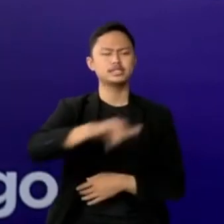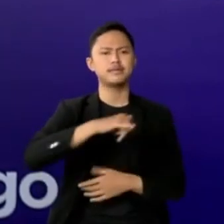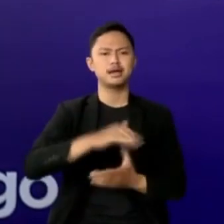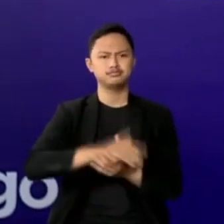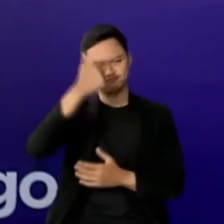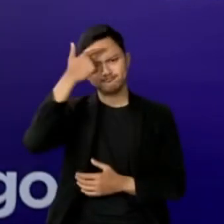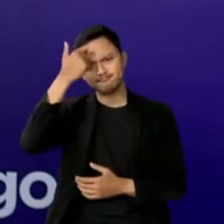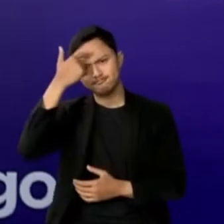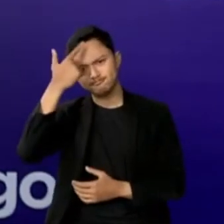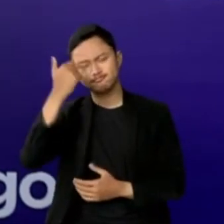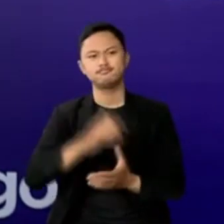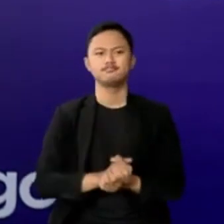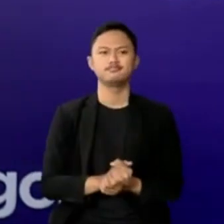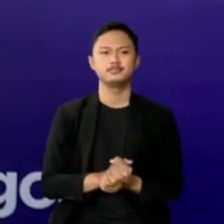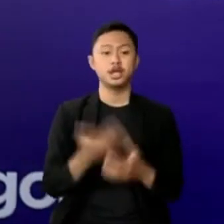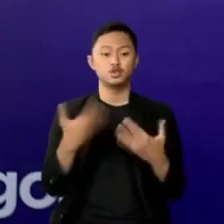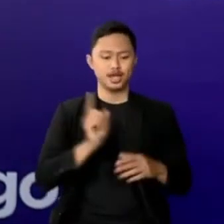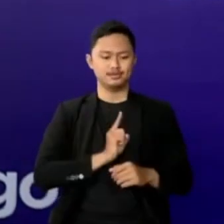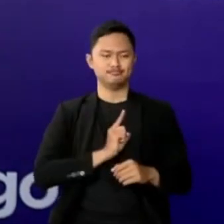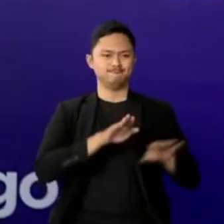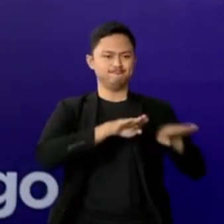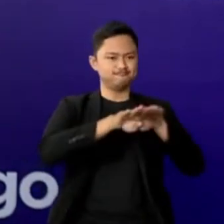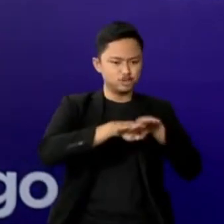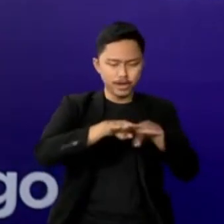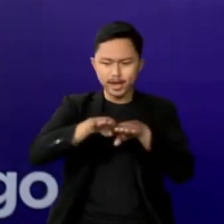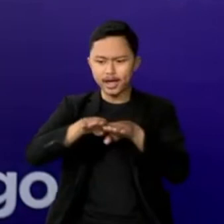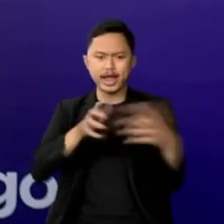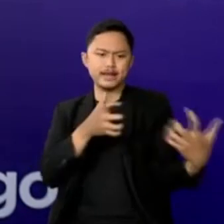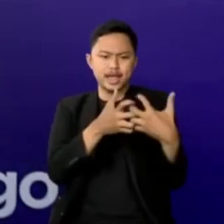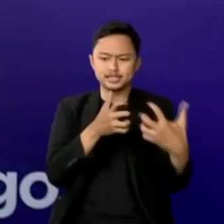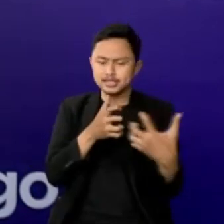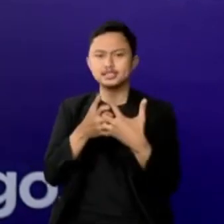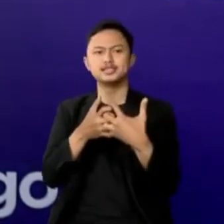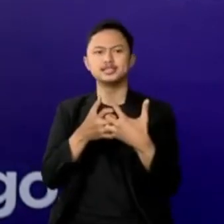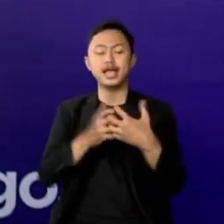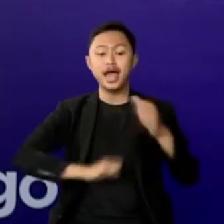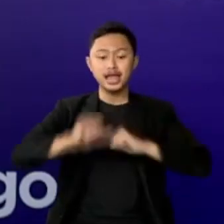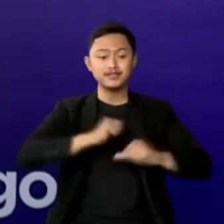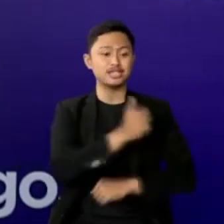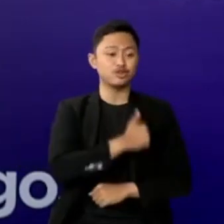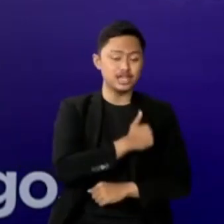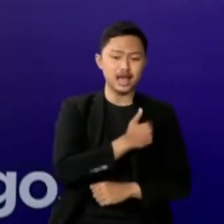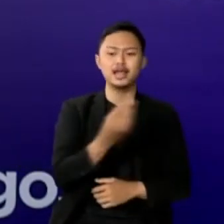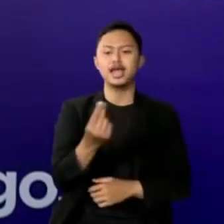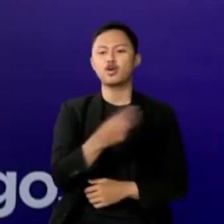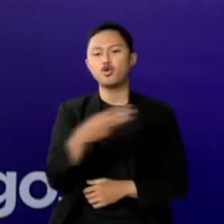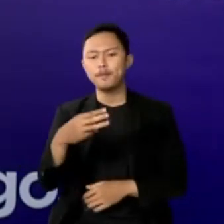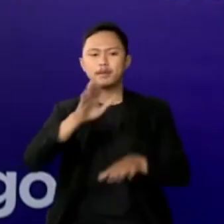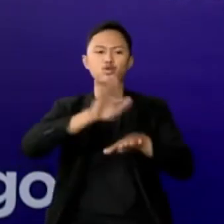belajar dari situ dan menyesuaikan diri beradaptasi sehingga aktivitas kita baik aktivitas sosial-ekonomi